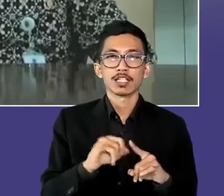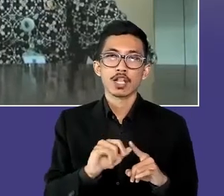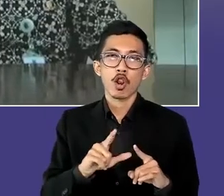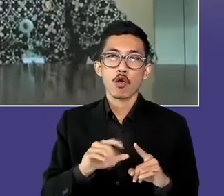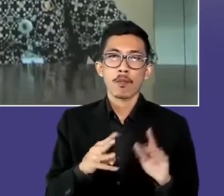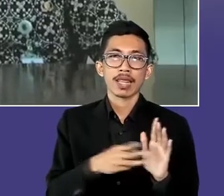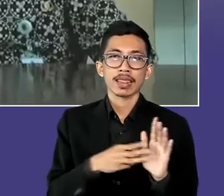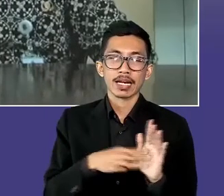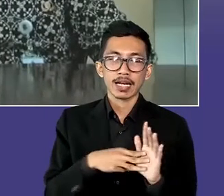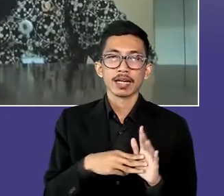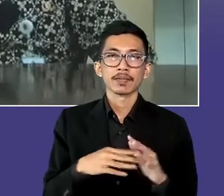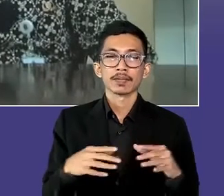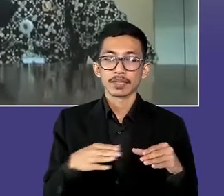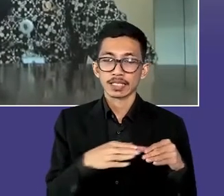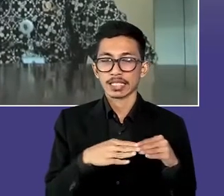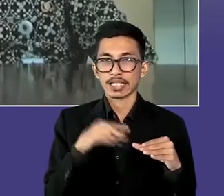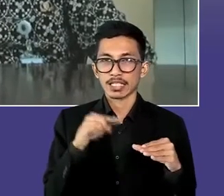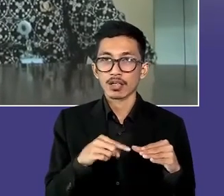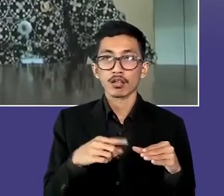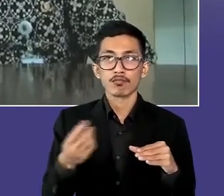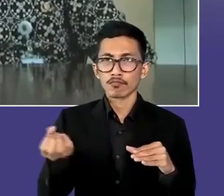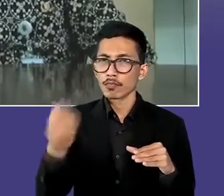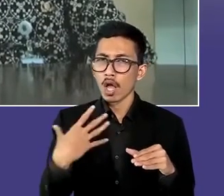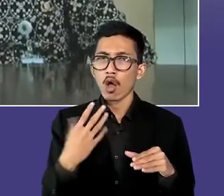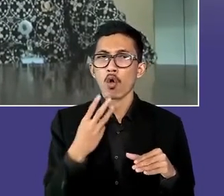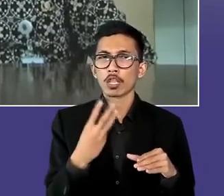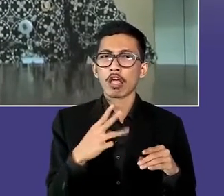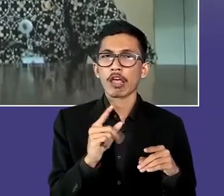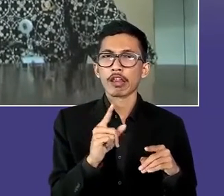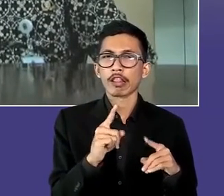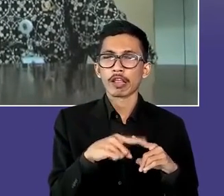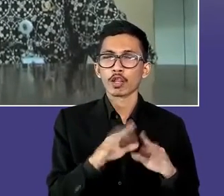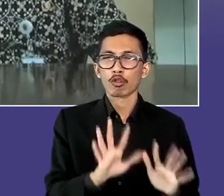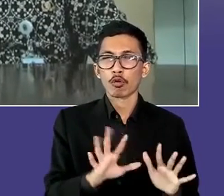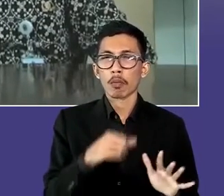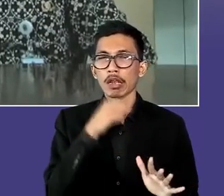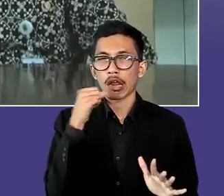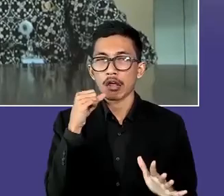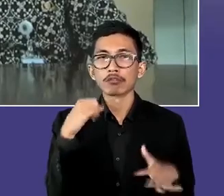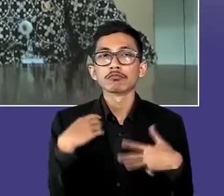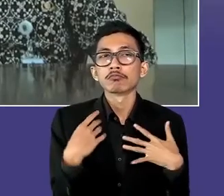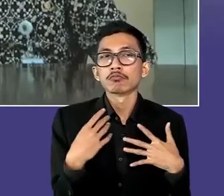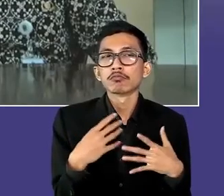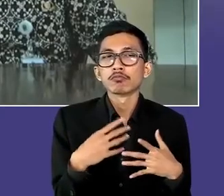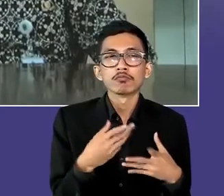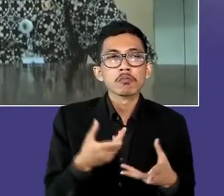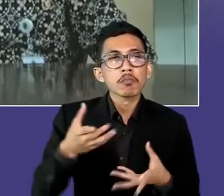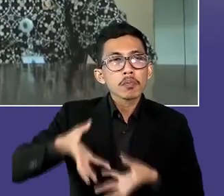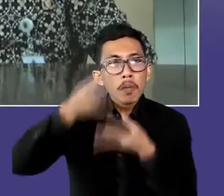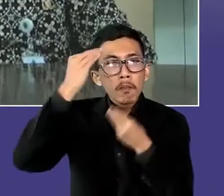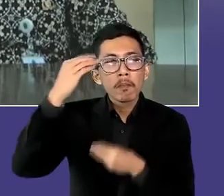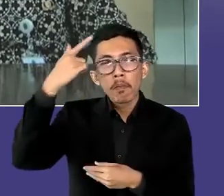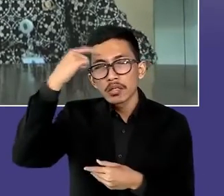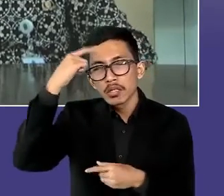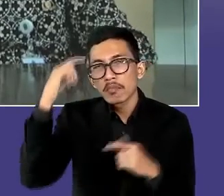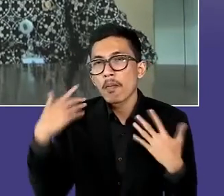terkonsentrasi di 3 RT saja. Kira-kira dari kasus ini apa pembelajaran yang bisa dipetik Pak agar